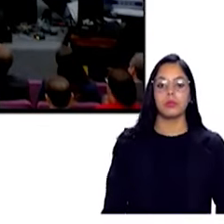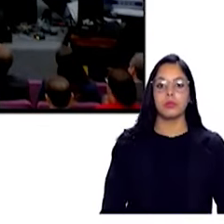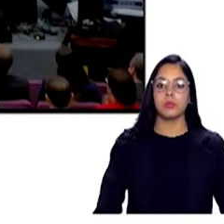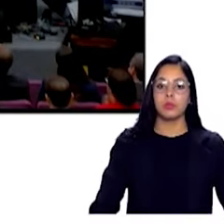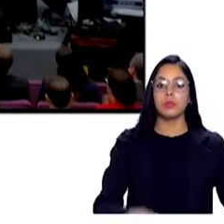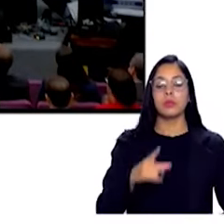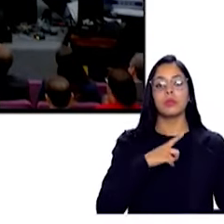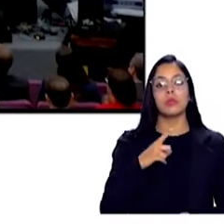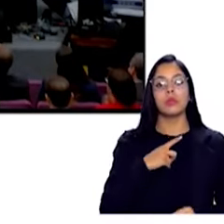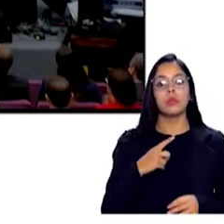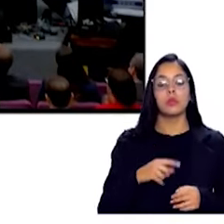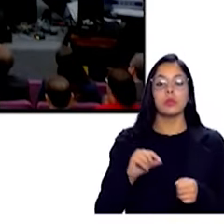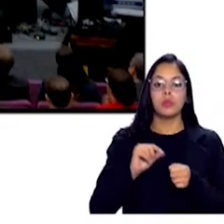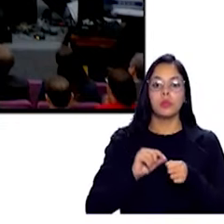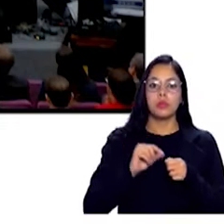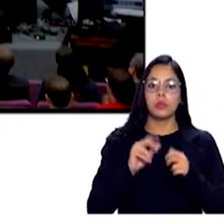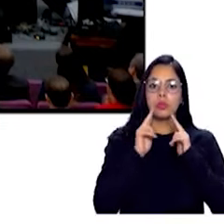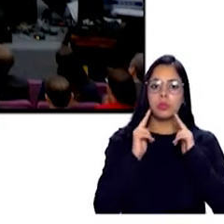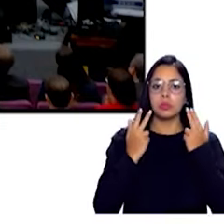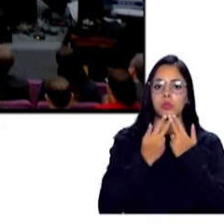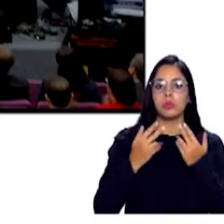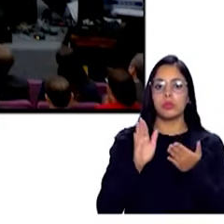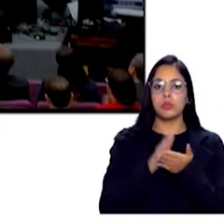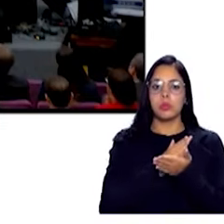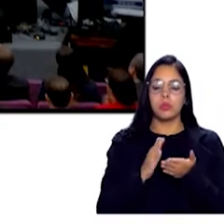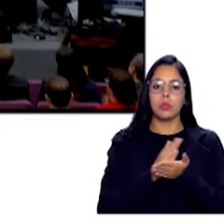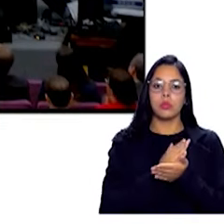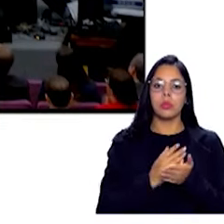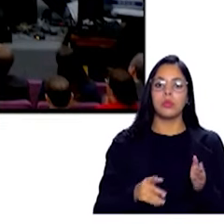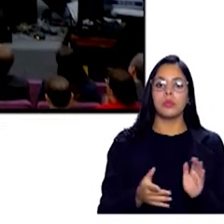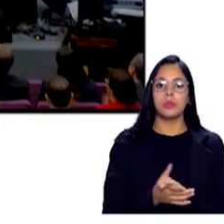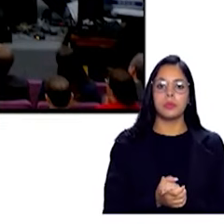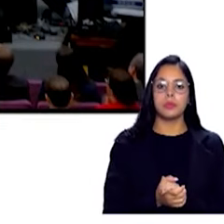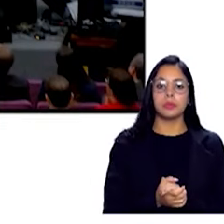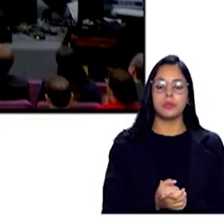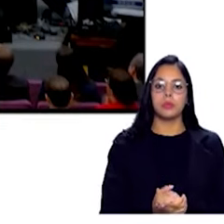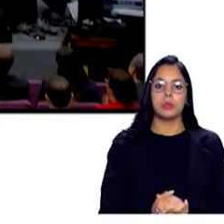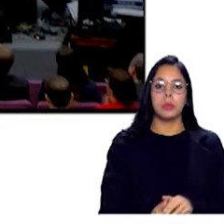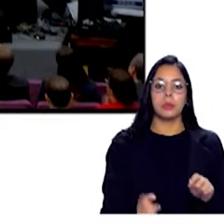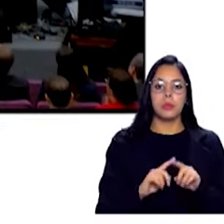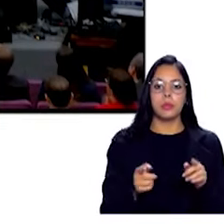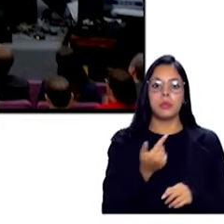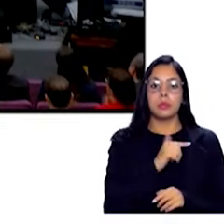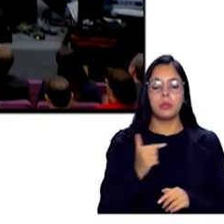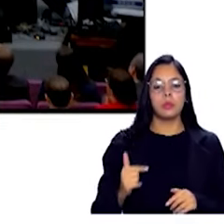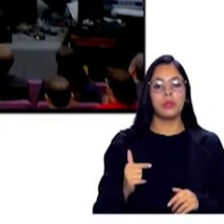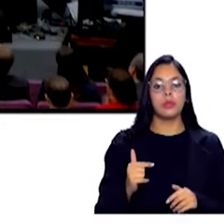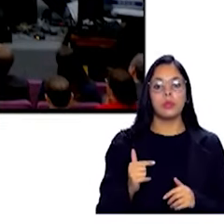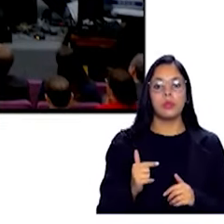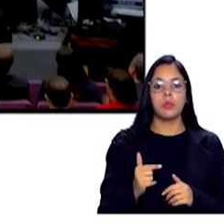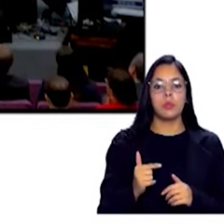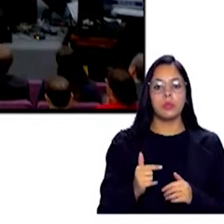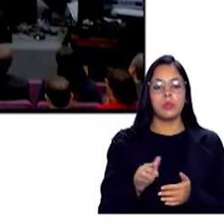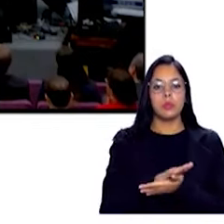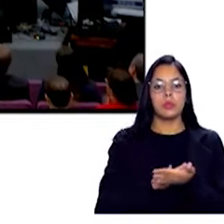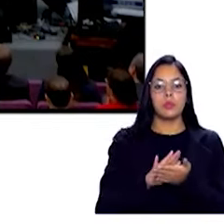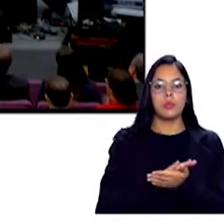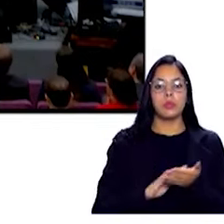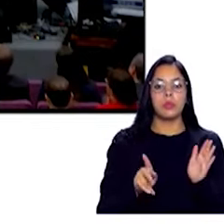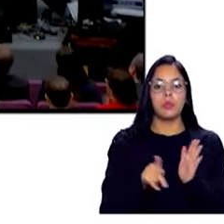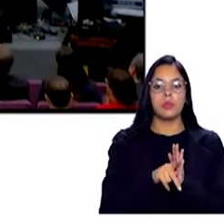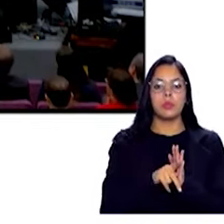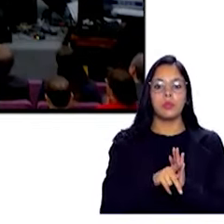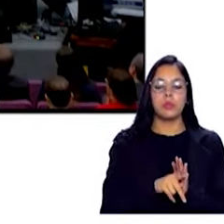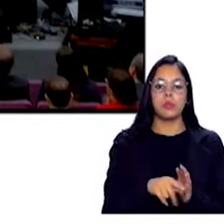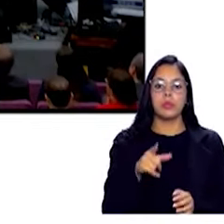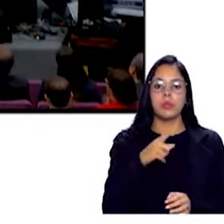filtro Il che vuol Dire non l' applica nessuno o quasi e poi Il primo Presidente Della cassazione ogni qual volta inaugurando